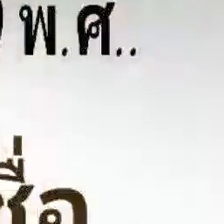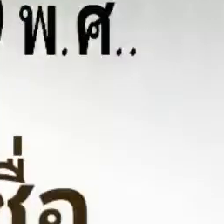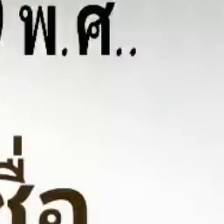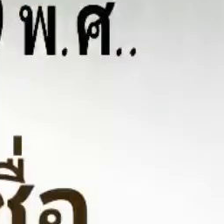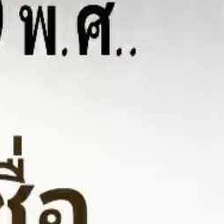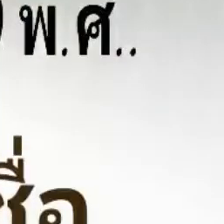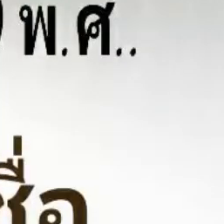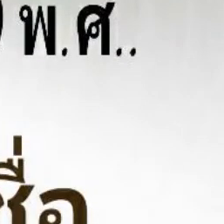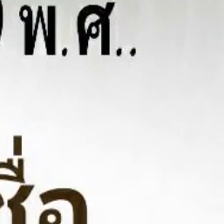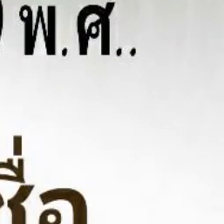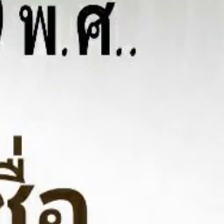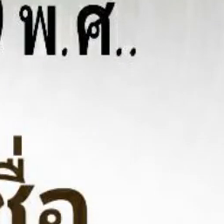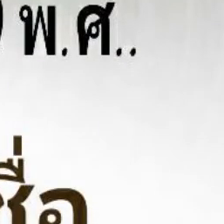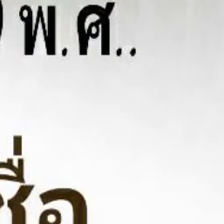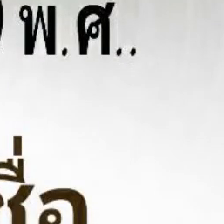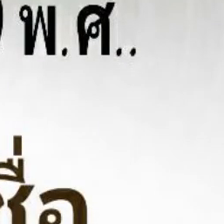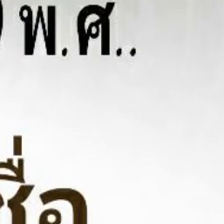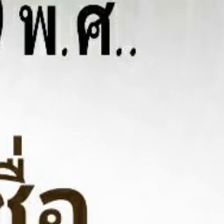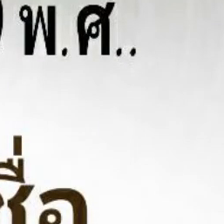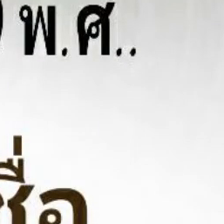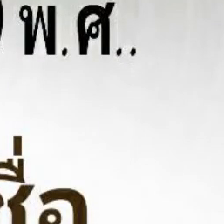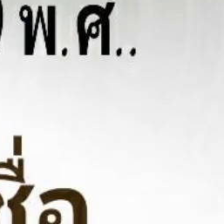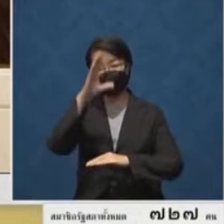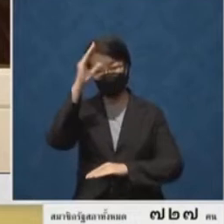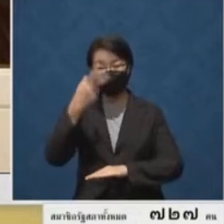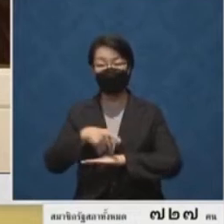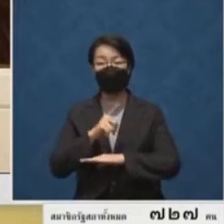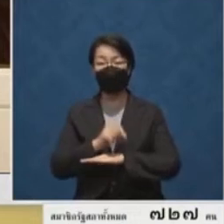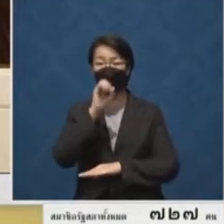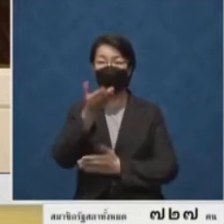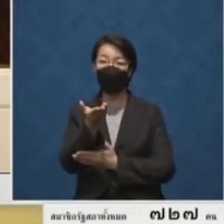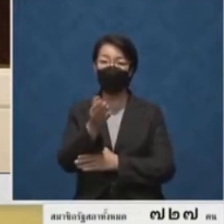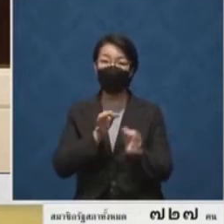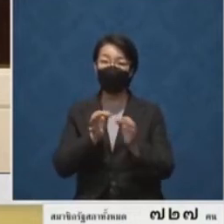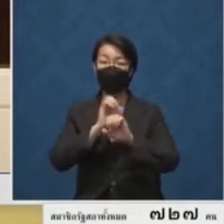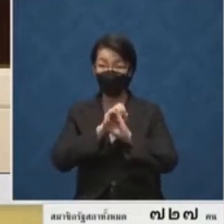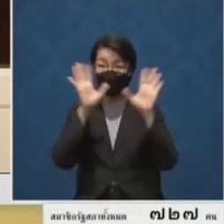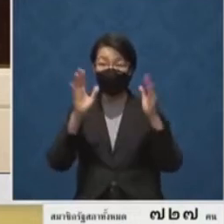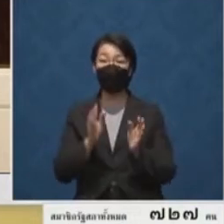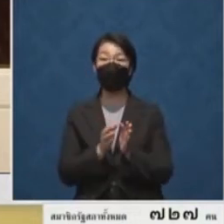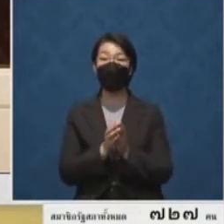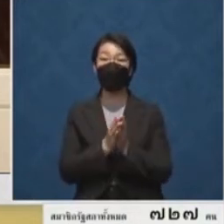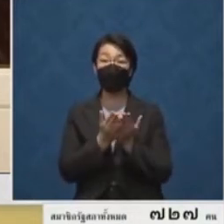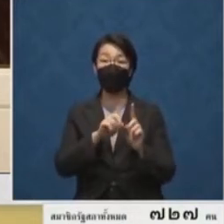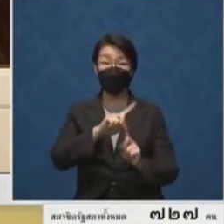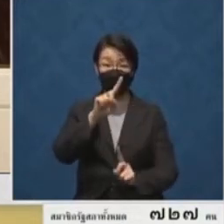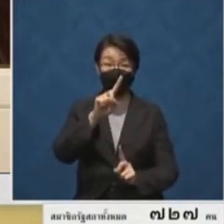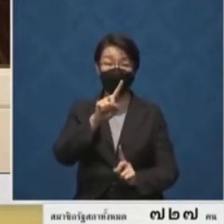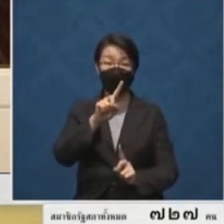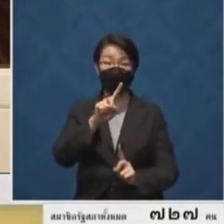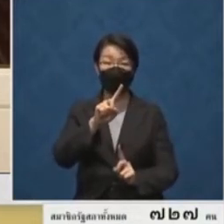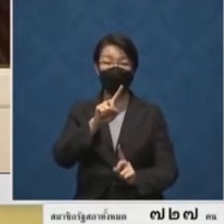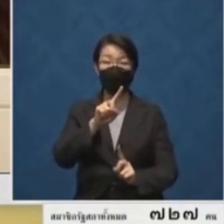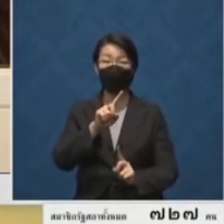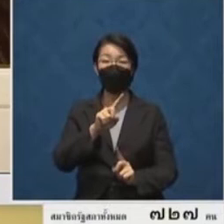ผมขออนุญาตว่าเพื่อความกระจ่างชัดนะครับร่างฉบับที่1ผู้เสนอนายชล